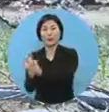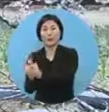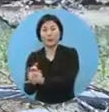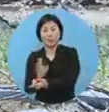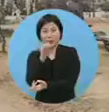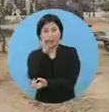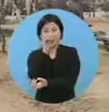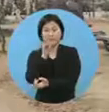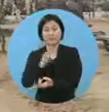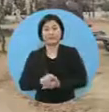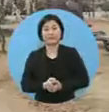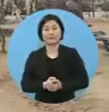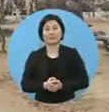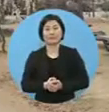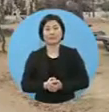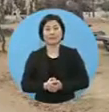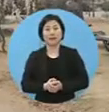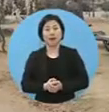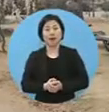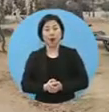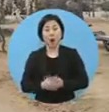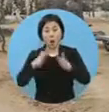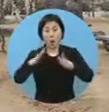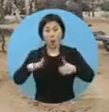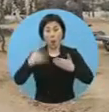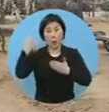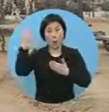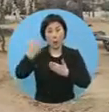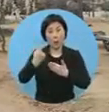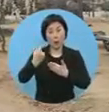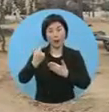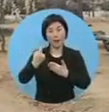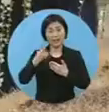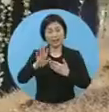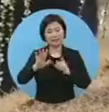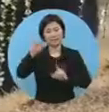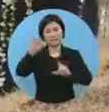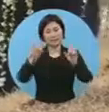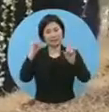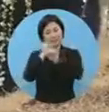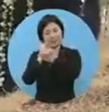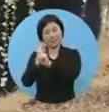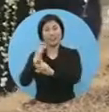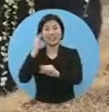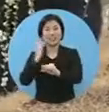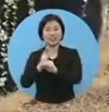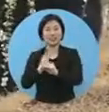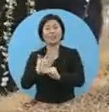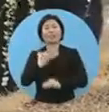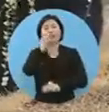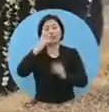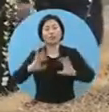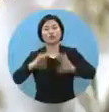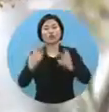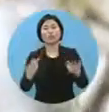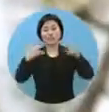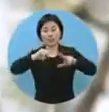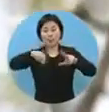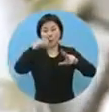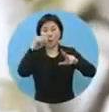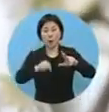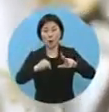있습니다. 봄의 전령들이 찾아와 단장이 한창인 순천만 국가정원. 길게 늘어선